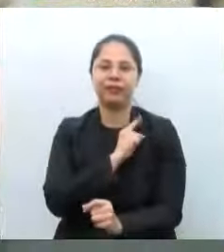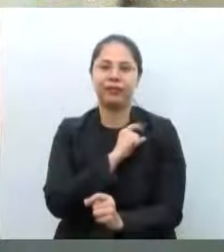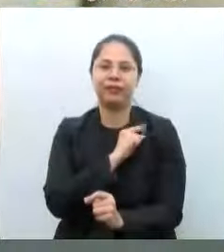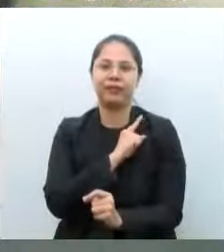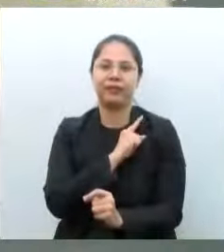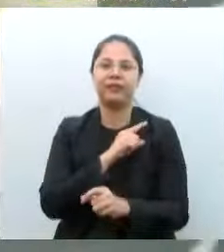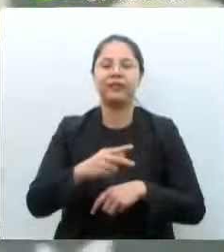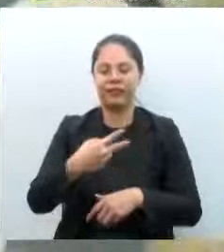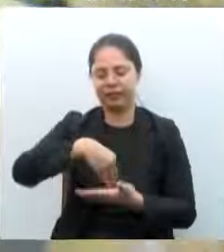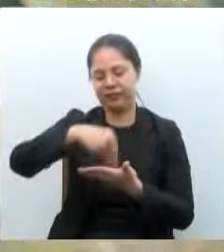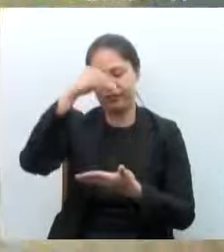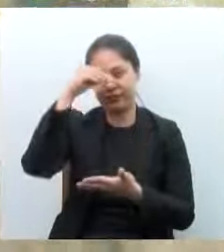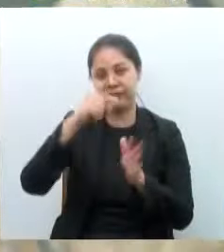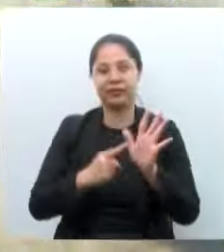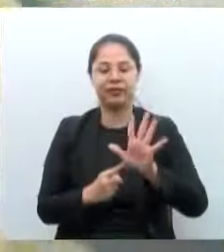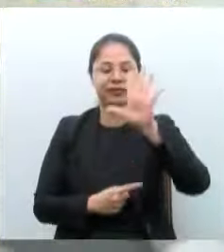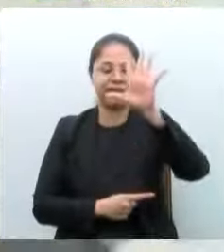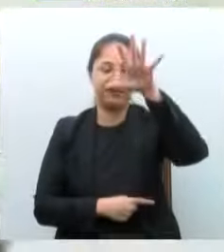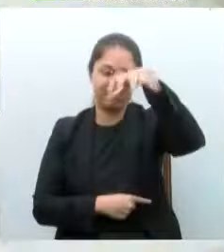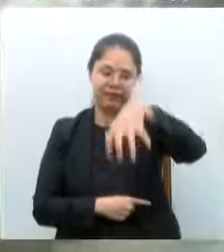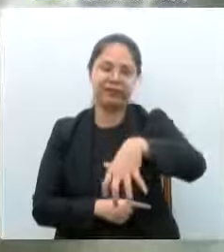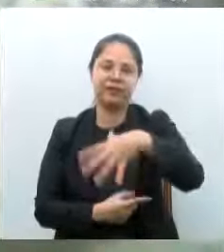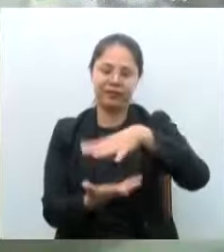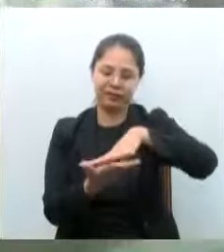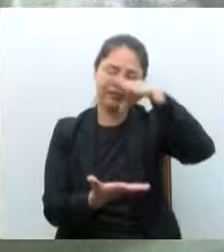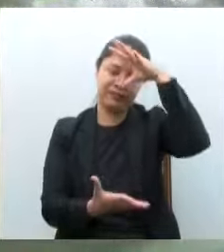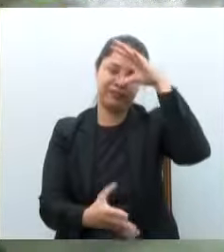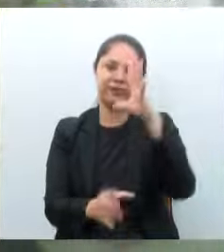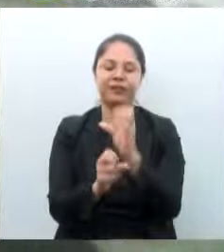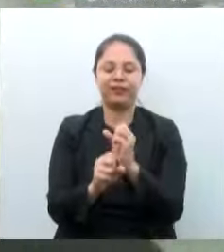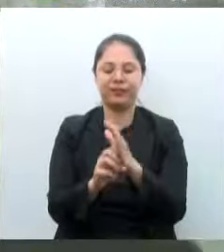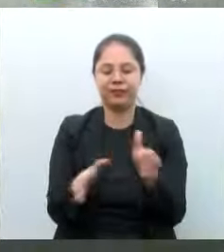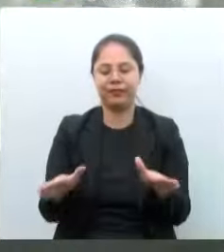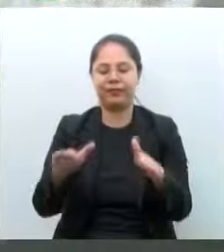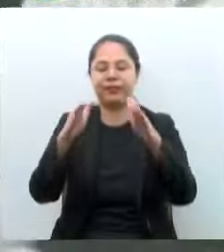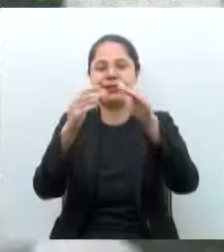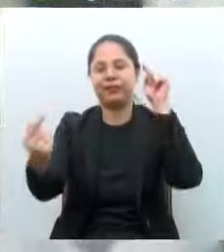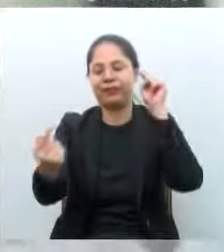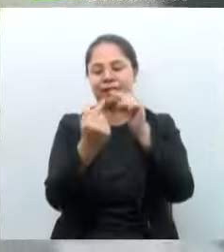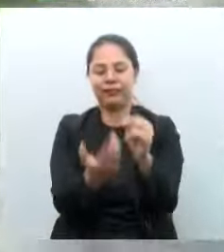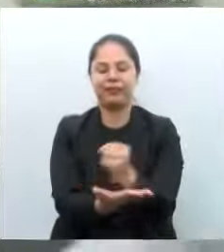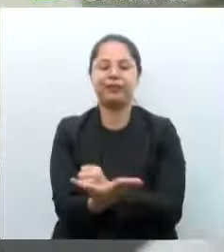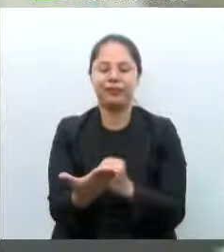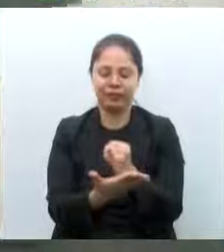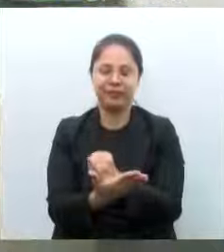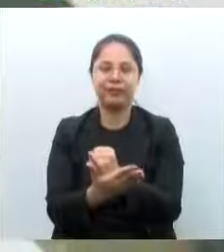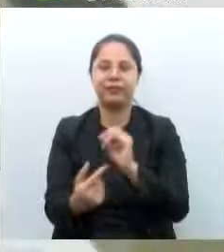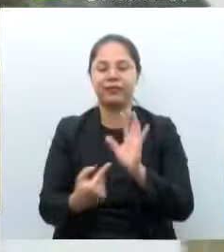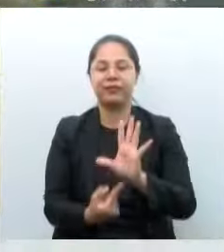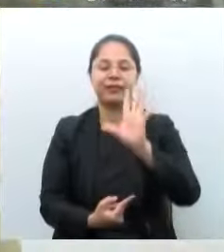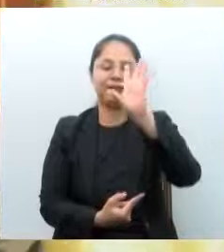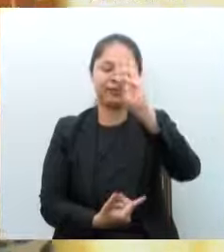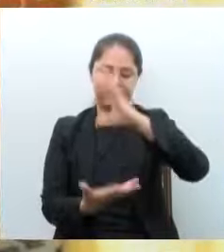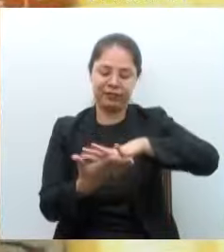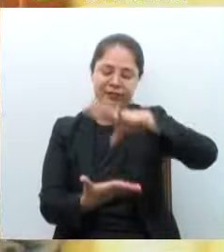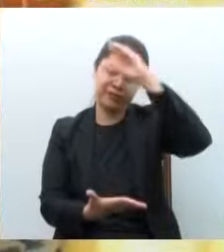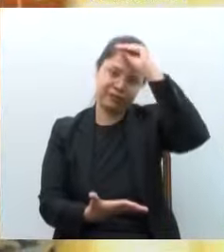นธรรม 5. ฐานการเรียนรู้ปั้นนูนสูงของกลุ่มสาระการเรียนรู้ศิลปะ 6. ฐานการเรียน